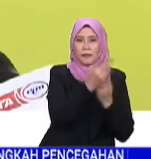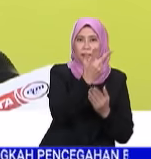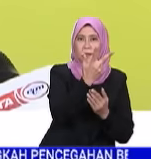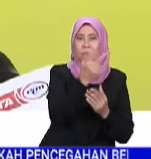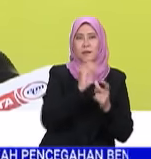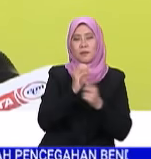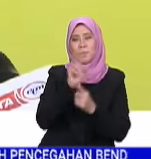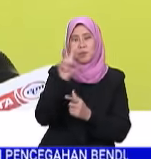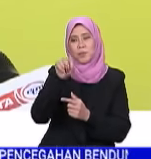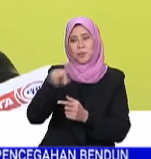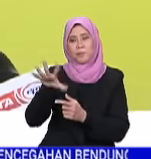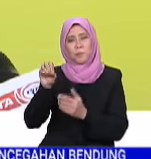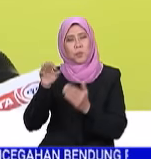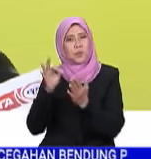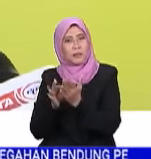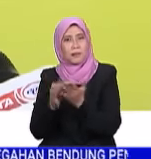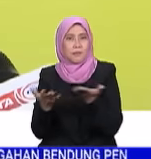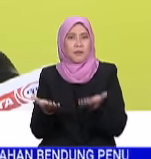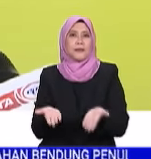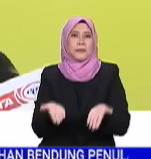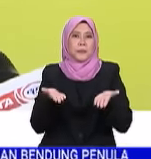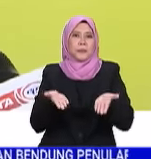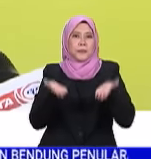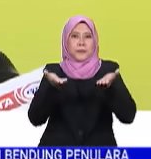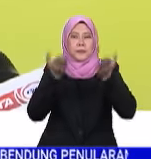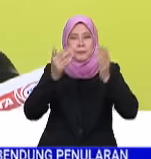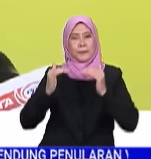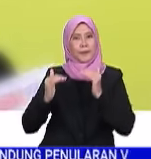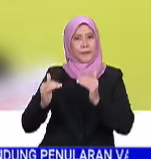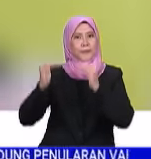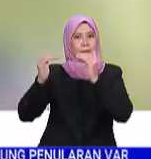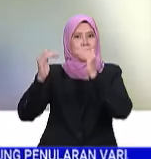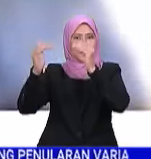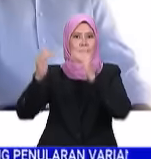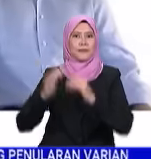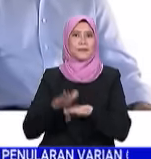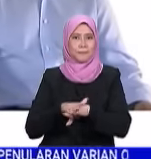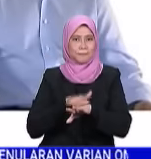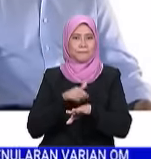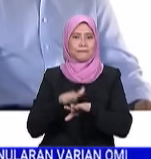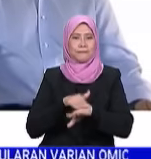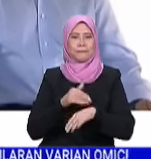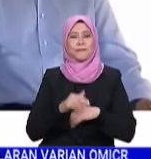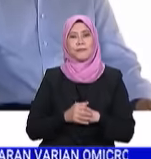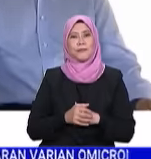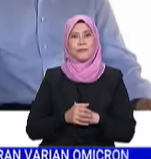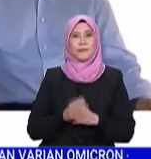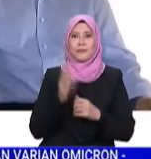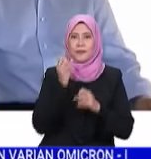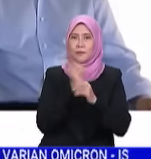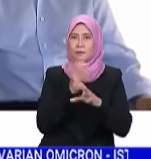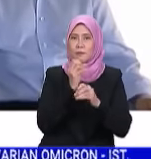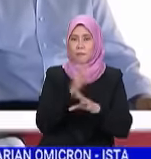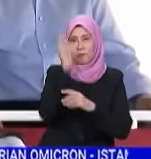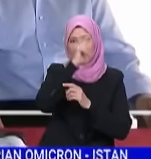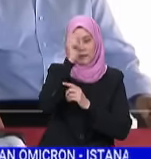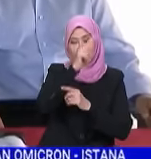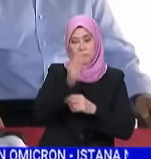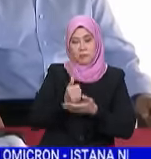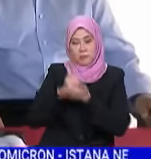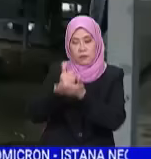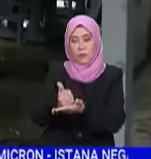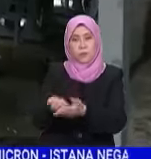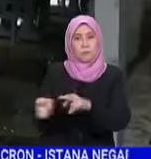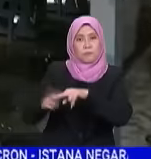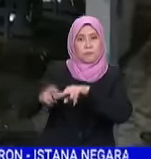mungk beratperingkat jadi ada kenaikanik tambahnya kerajaan sentiasa berusaha membantu meningkatkan